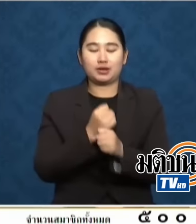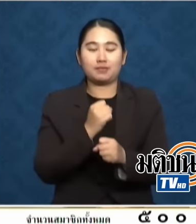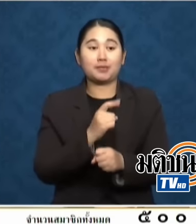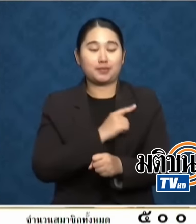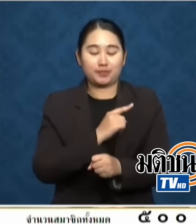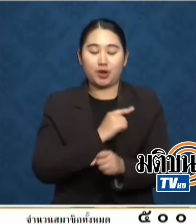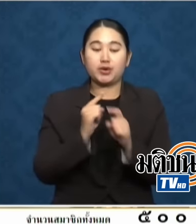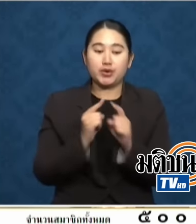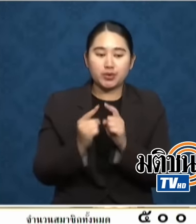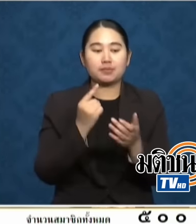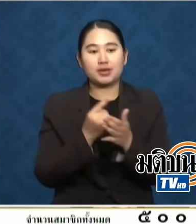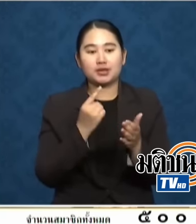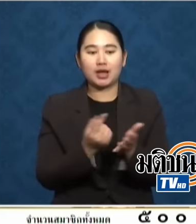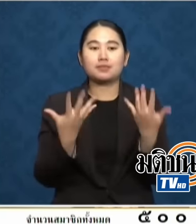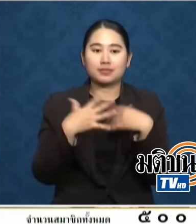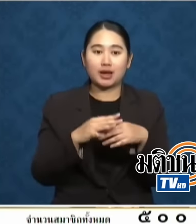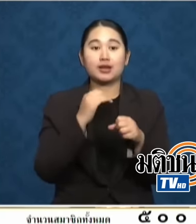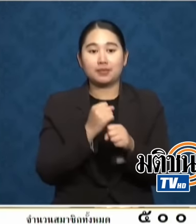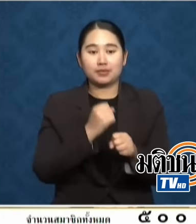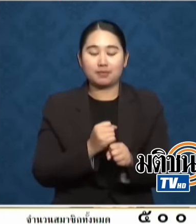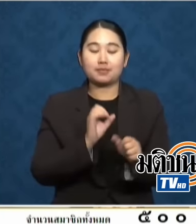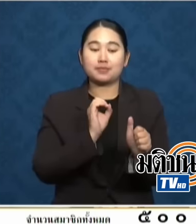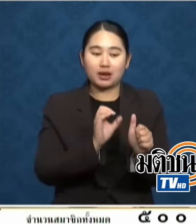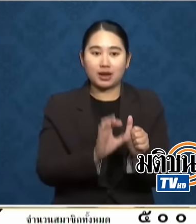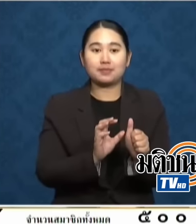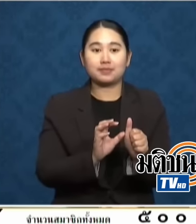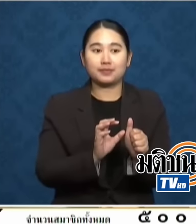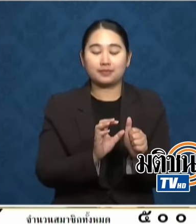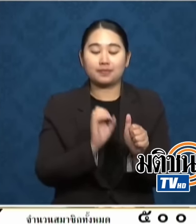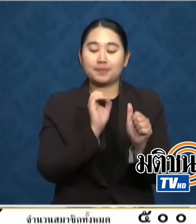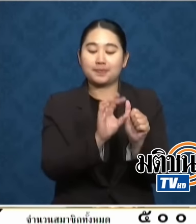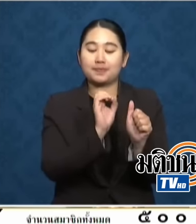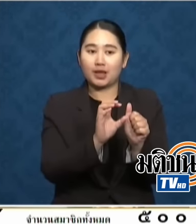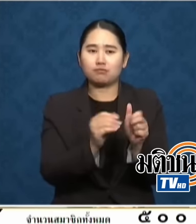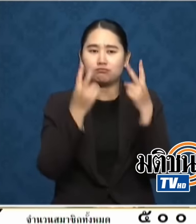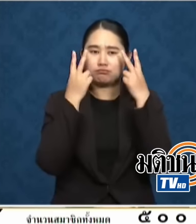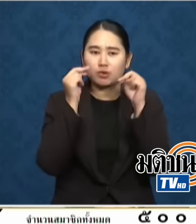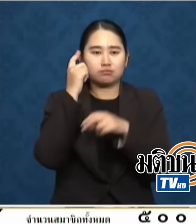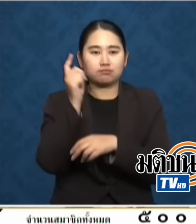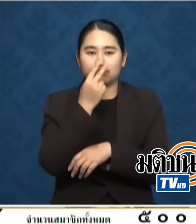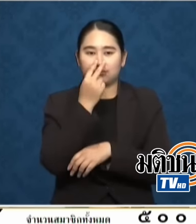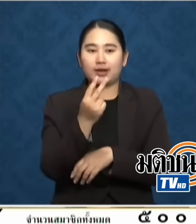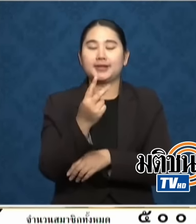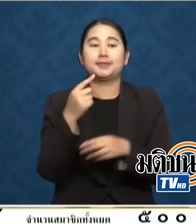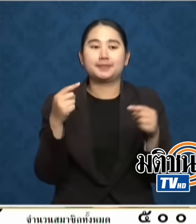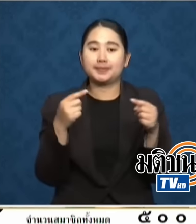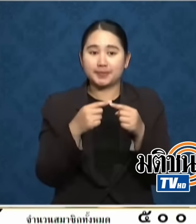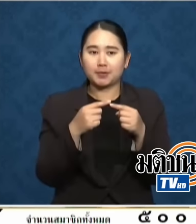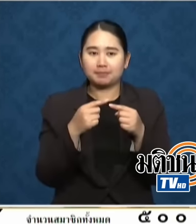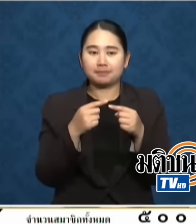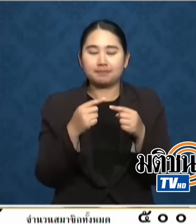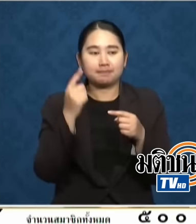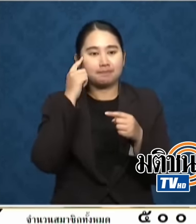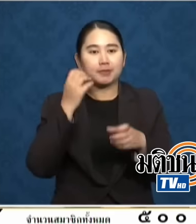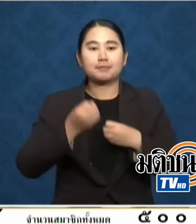ษาประสานงานสอบต.ให้ความเห็นเรื่องที่นายกรัฐมนตรีเห็นว่าสมควรฟังความ